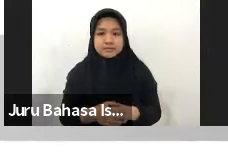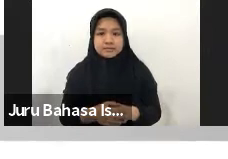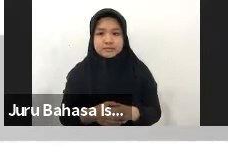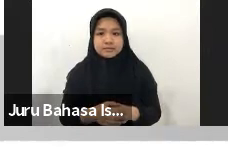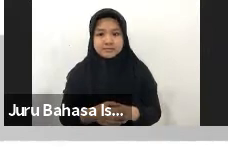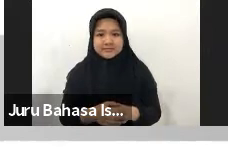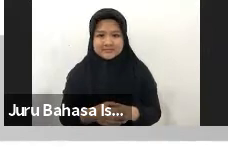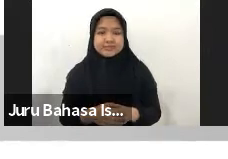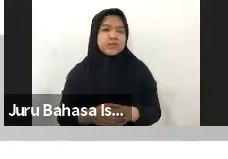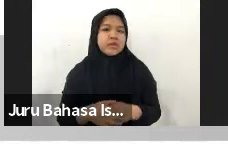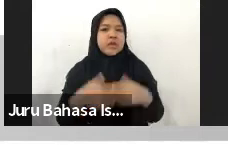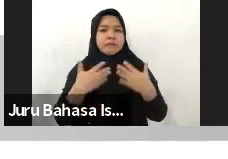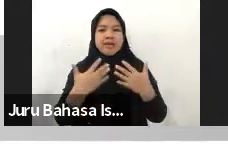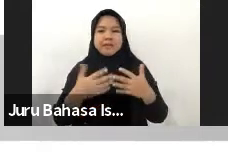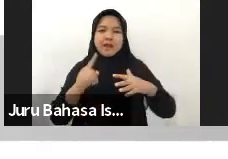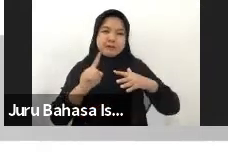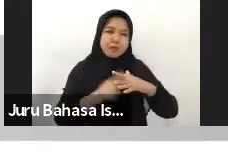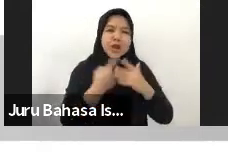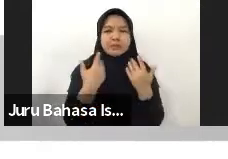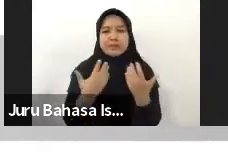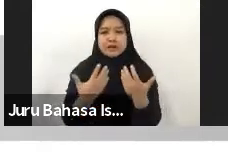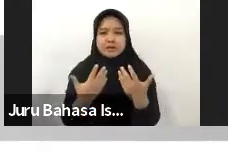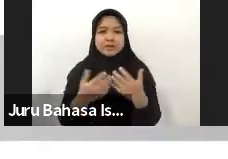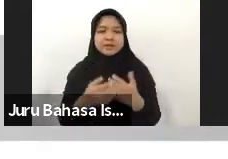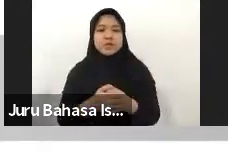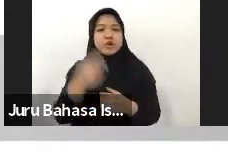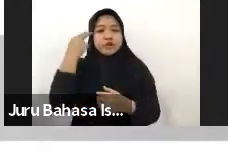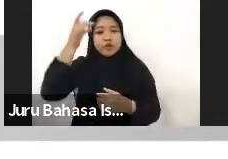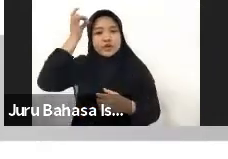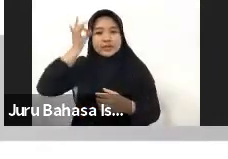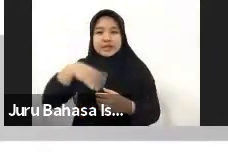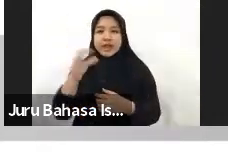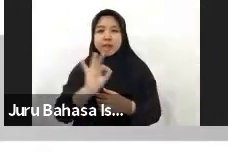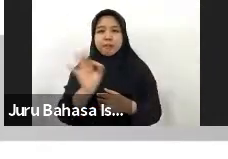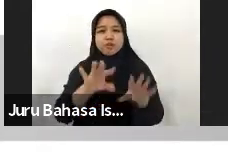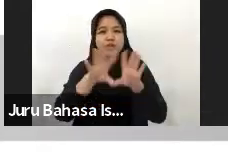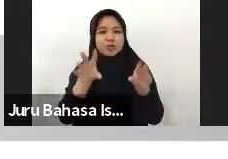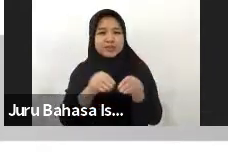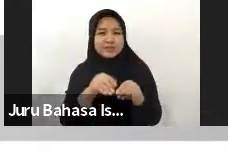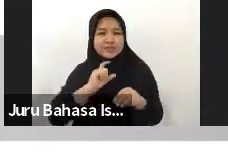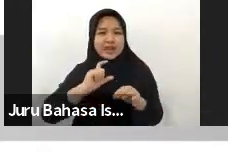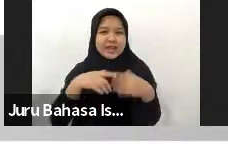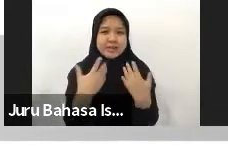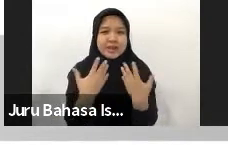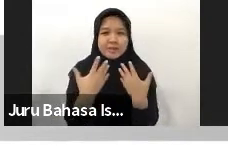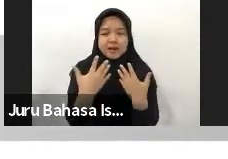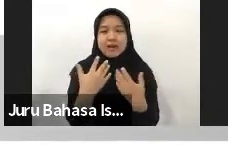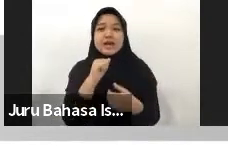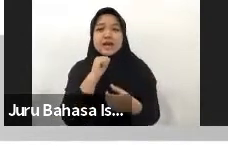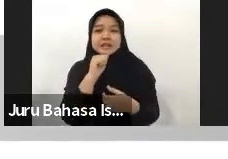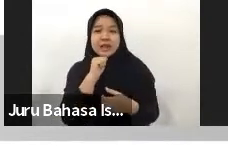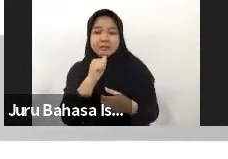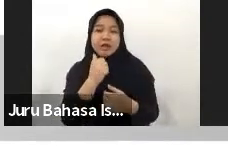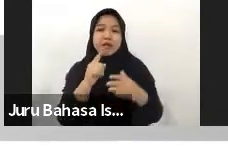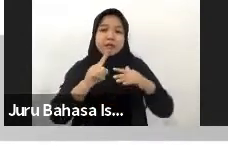Nah, bagaimana memulainya? Ini untuk desa-desa yang belum inklusif ya. Jadi siapa yang